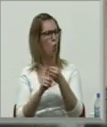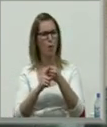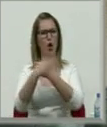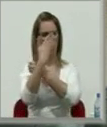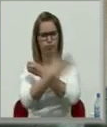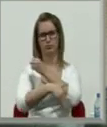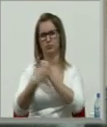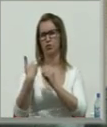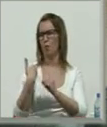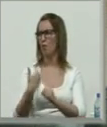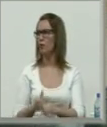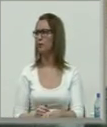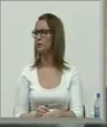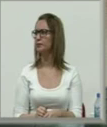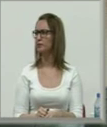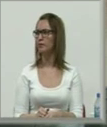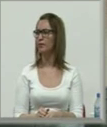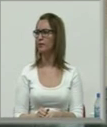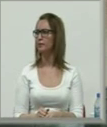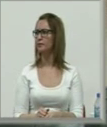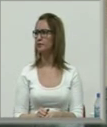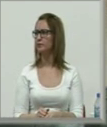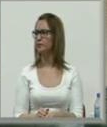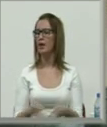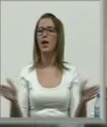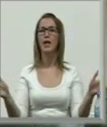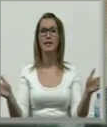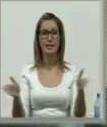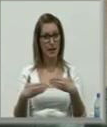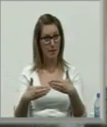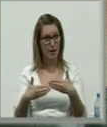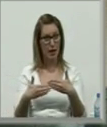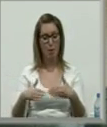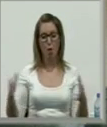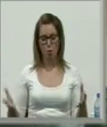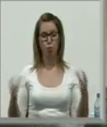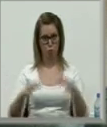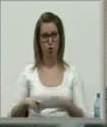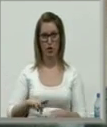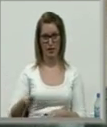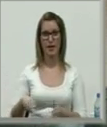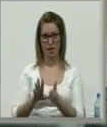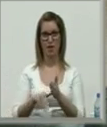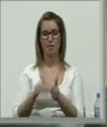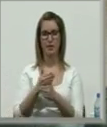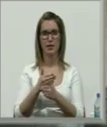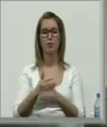wszystkich punktów porządku obrad, zamykam obrady.